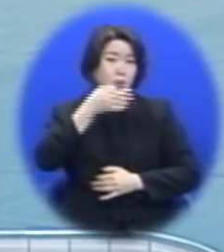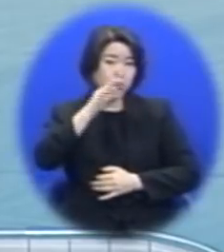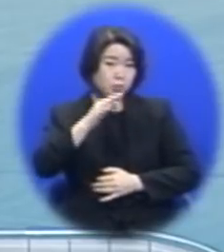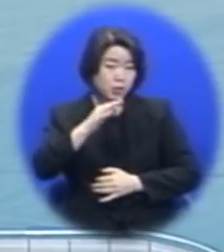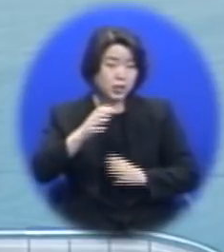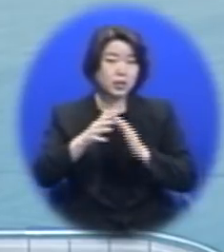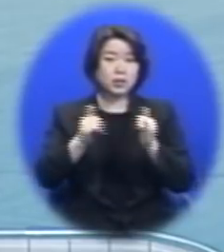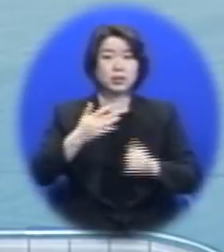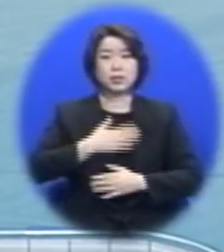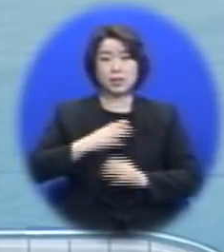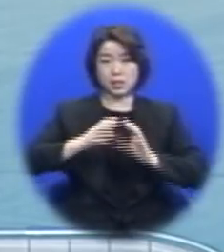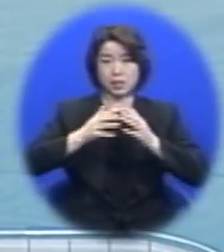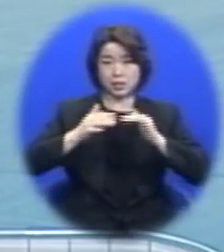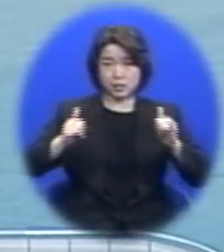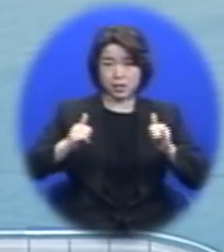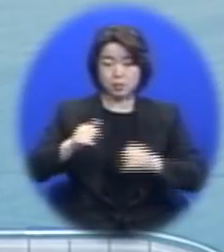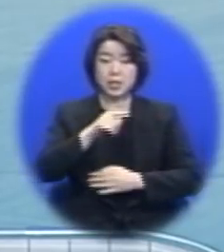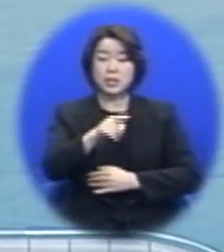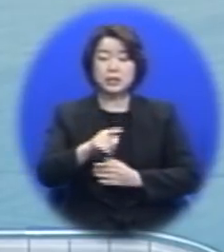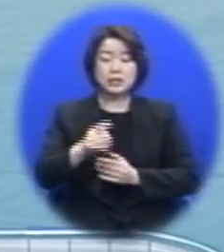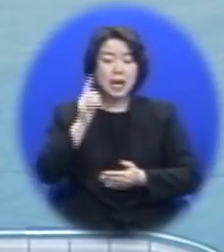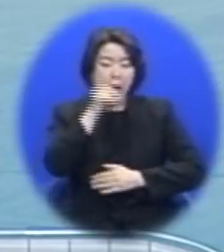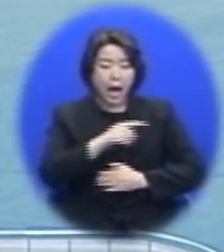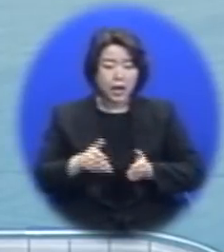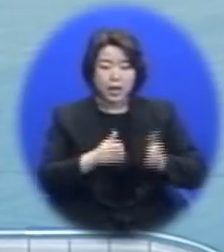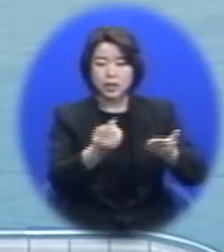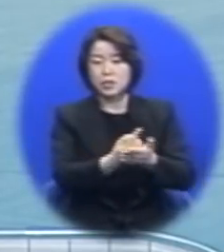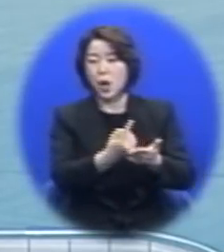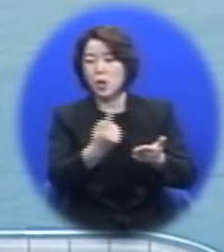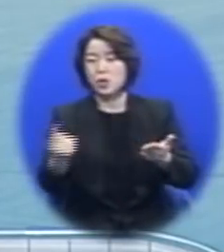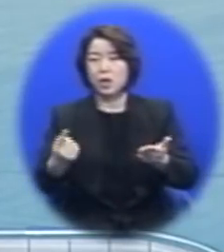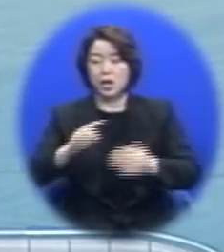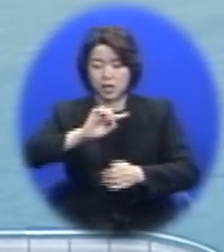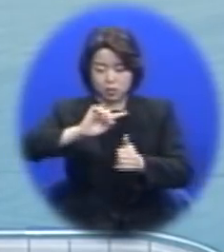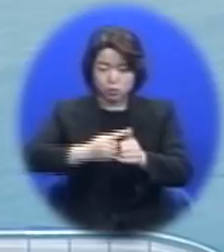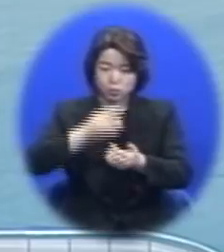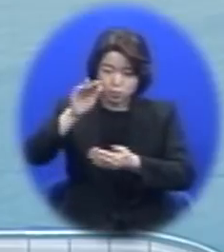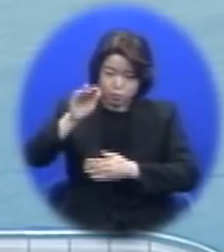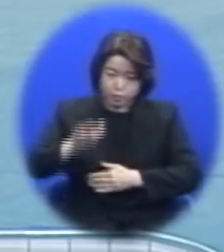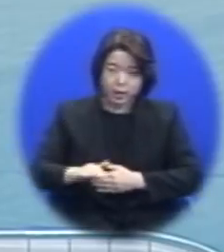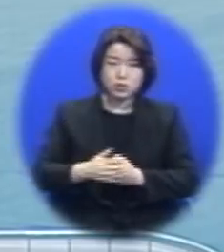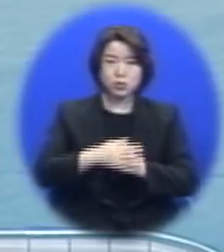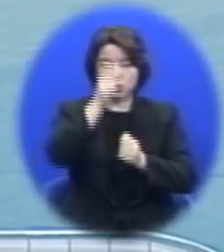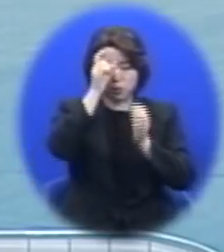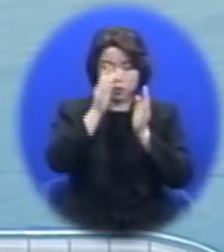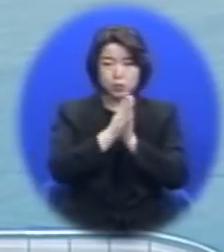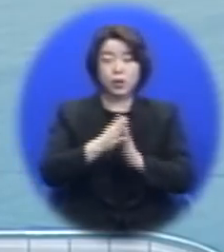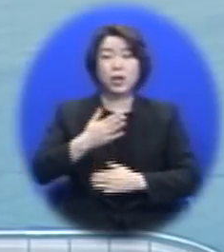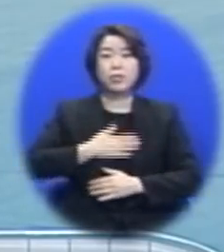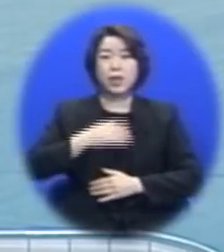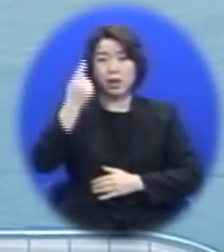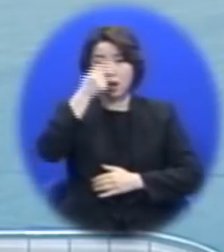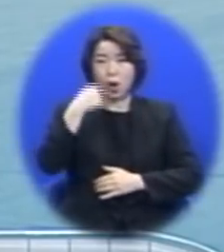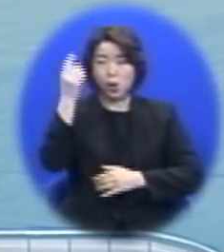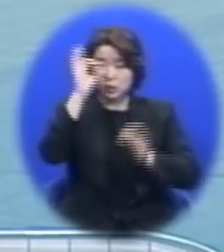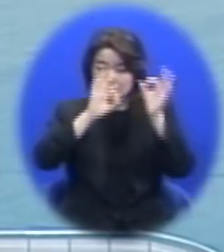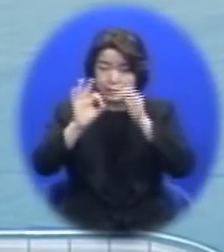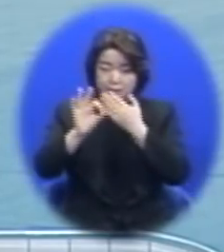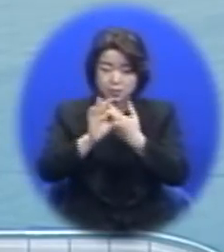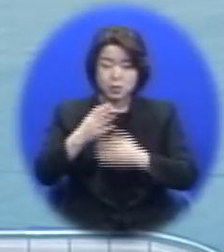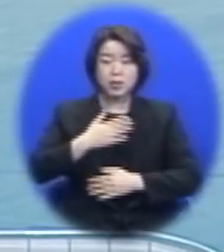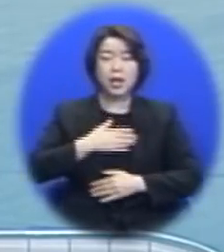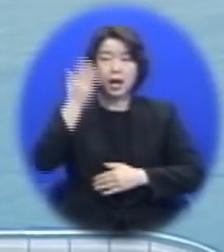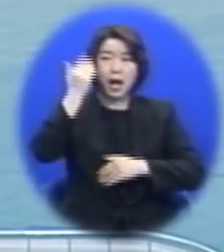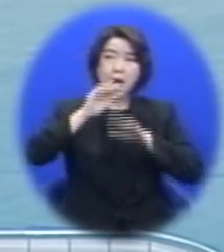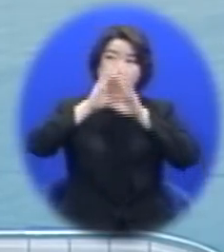백성이 그들의 악한 길에서 떠나 스스로 낮추고 기도하여 내 얼굴을 찾으면 내가 하늘에서